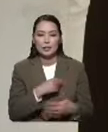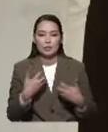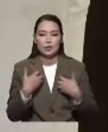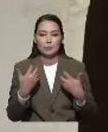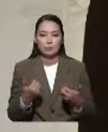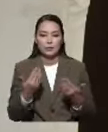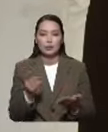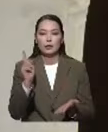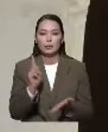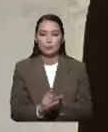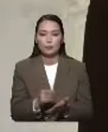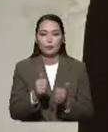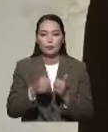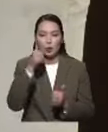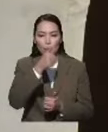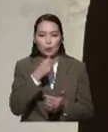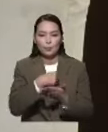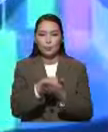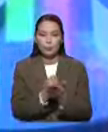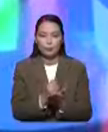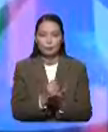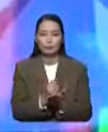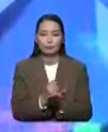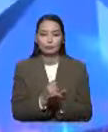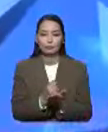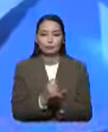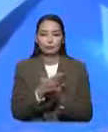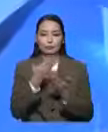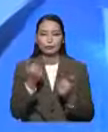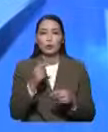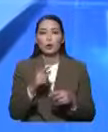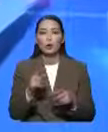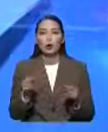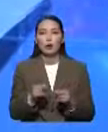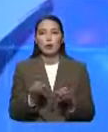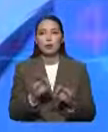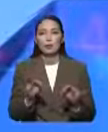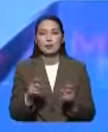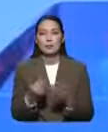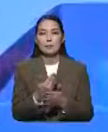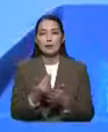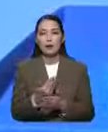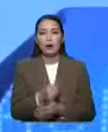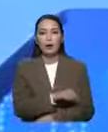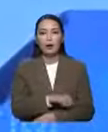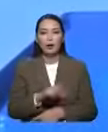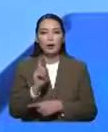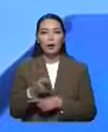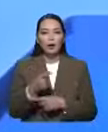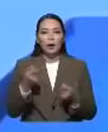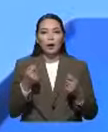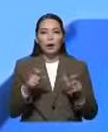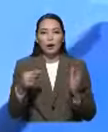обязательность ежегодного утверждения предельных цен коротко о происходящем за пределами страны рекордное повышение цен в